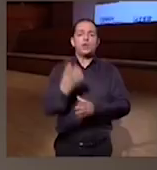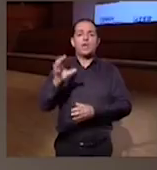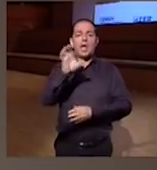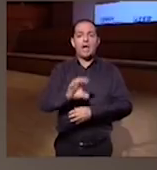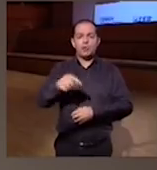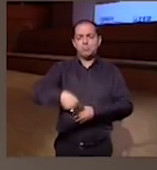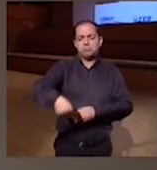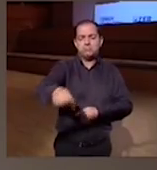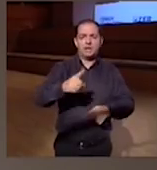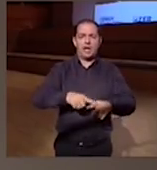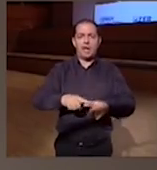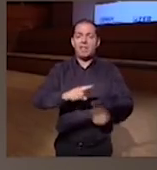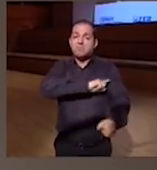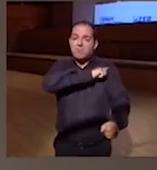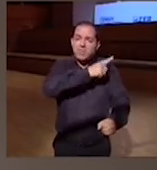δημιουργικές της δυνάμεις.